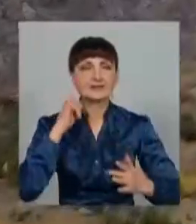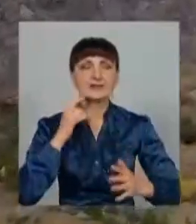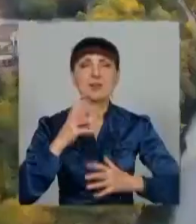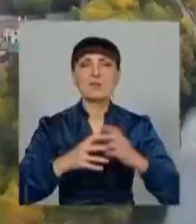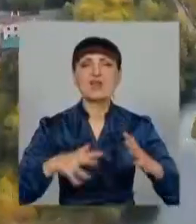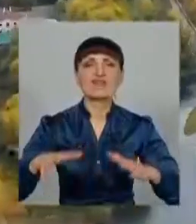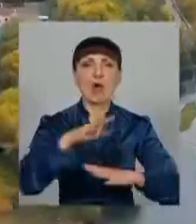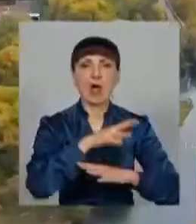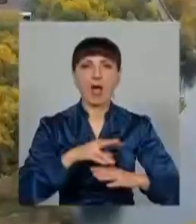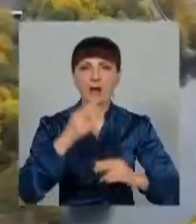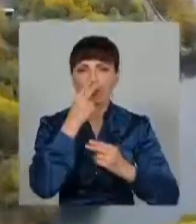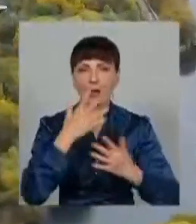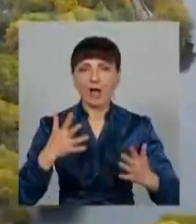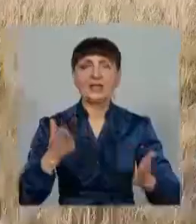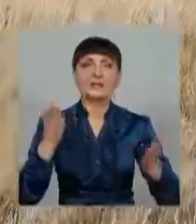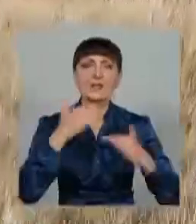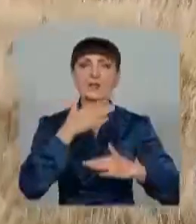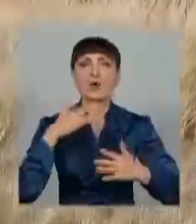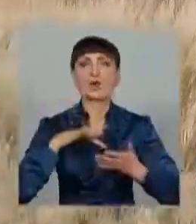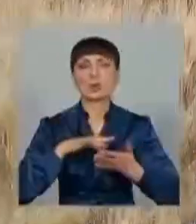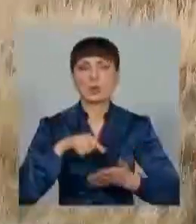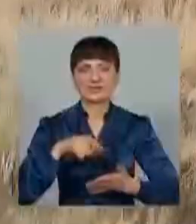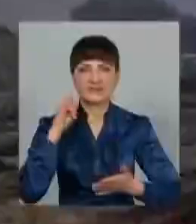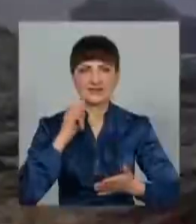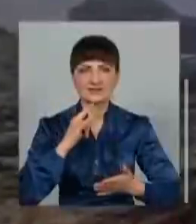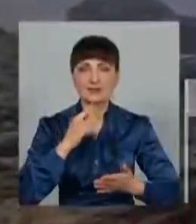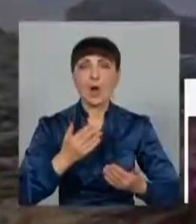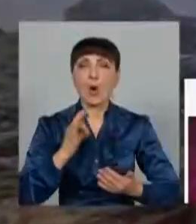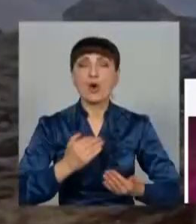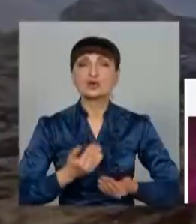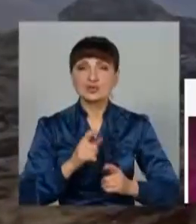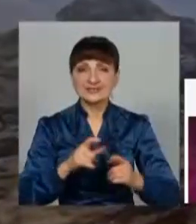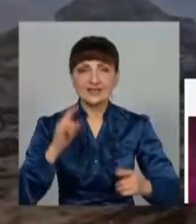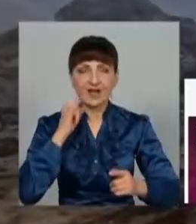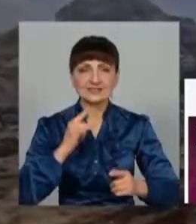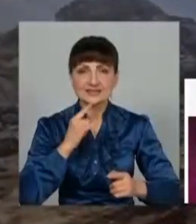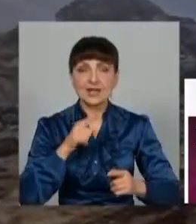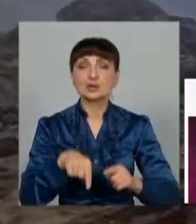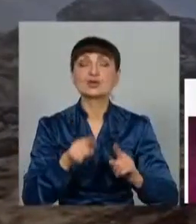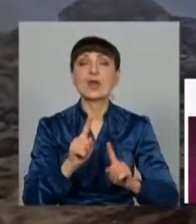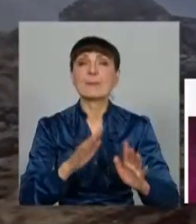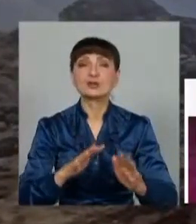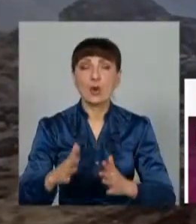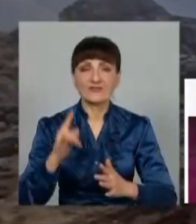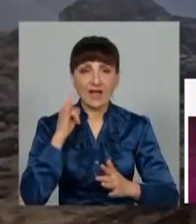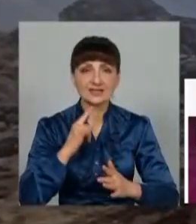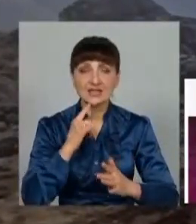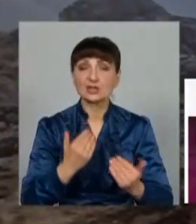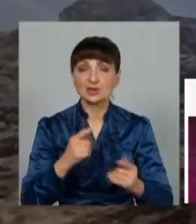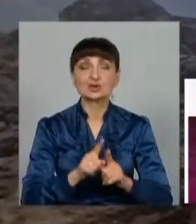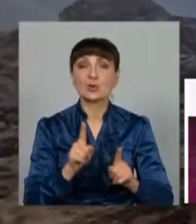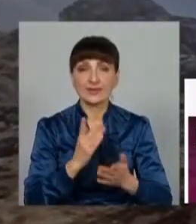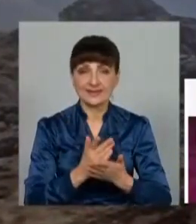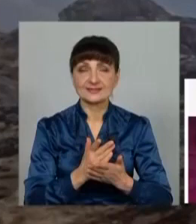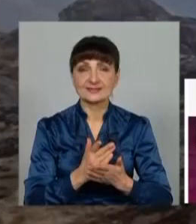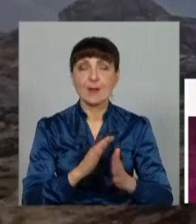мировой арене и привлечь как можно больше туристов. О жителях этой страны и что в этой стране происходило и происходит на данный